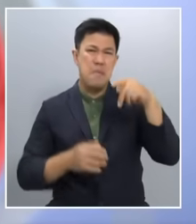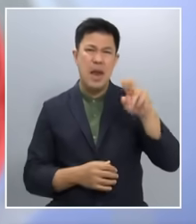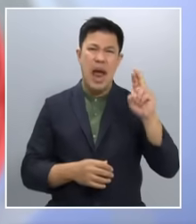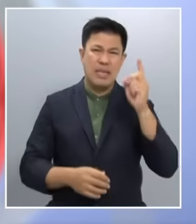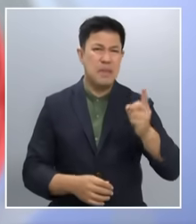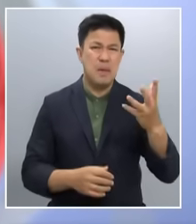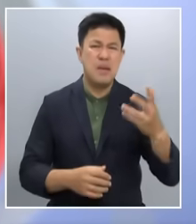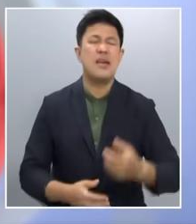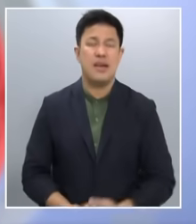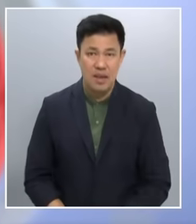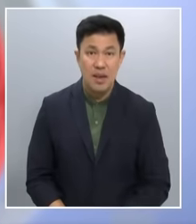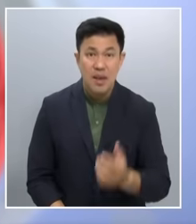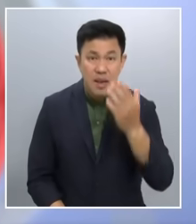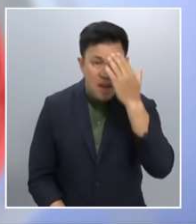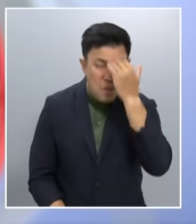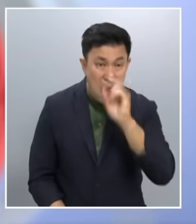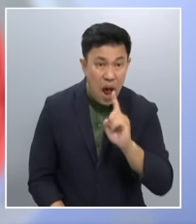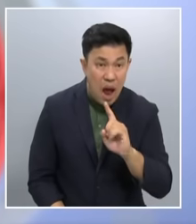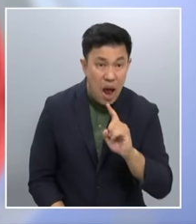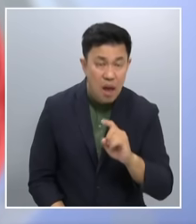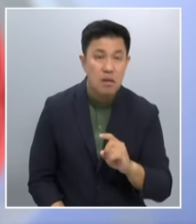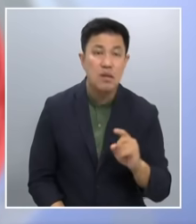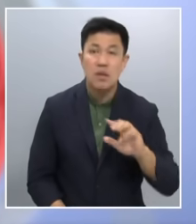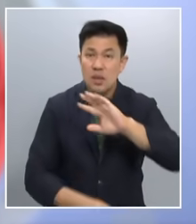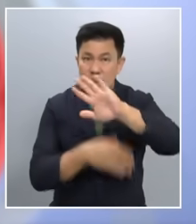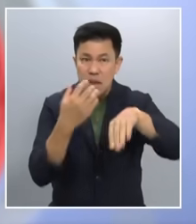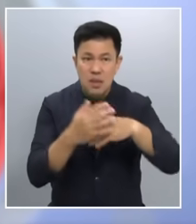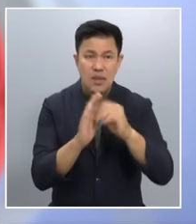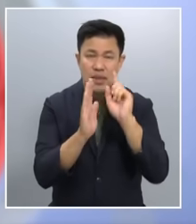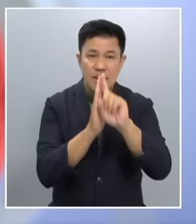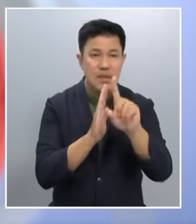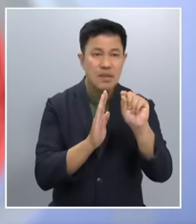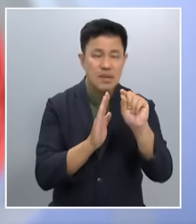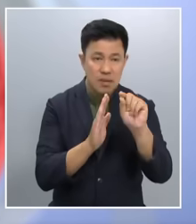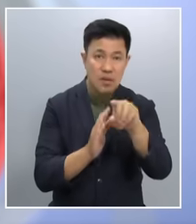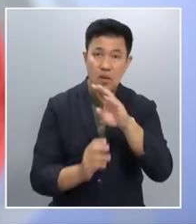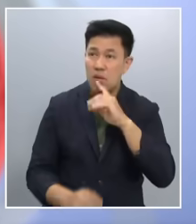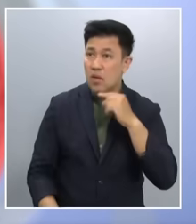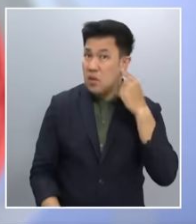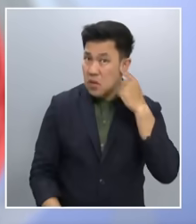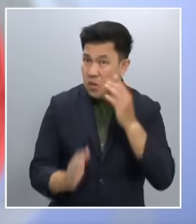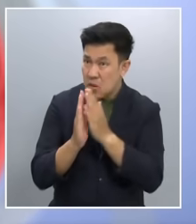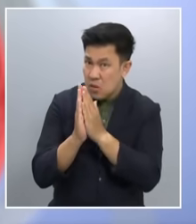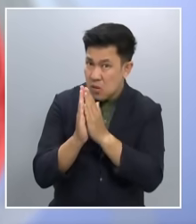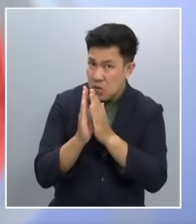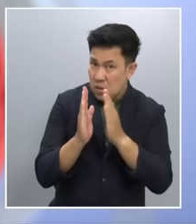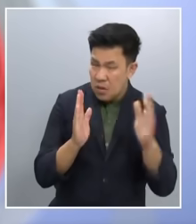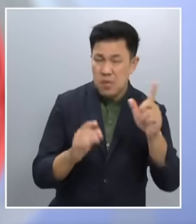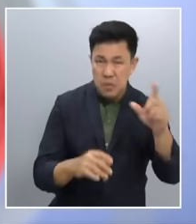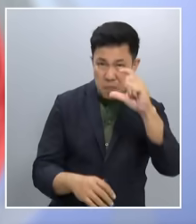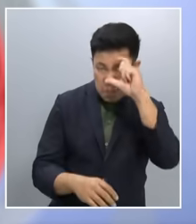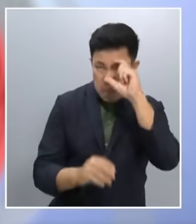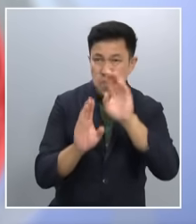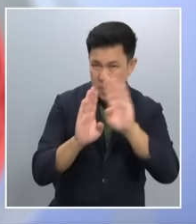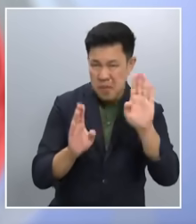จะมีอยู่จริงได้ยังไงเพราะทั้งหมด20นาทีเนี่ยถ้าคุณฟังเต็มๆทั้งหมดแล้วผมเชื่อเมื่อเช้าพี่ยุทธน่าจะเปิดแล้วแหละ